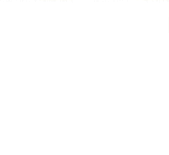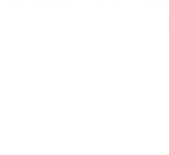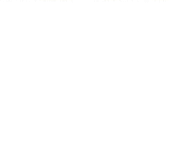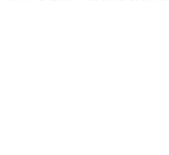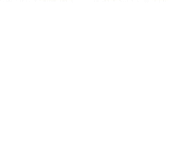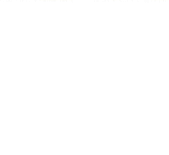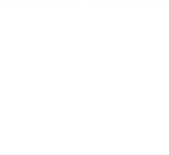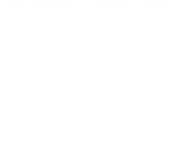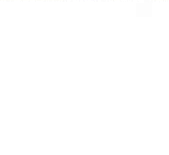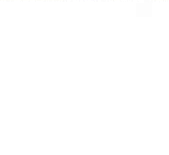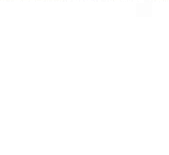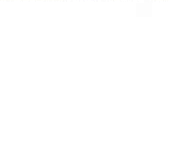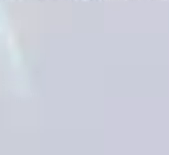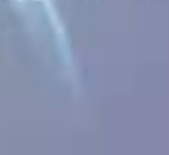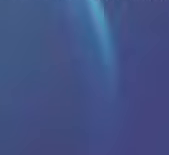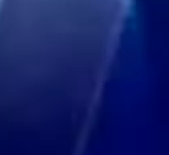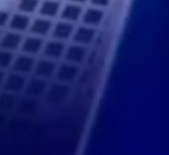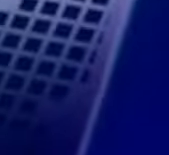k